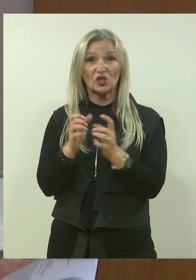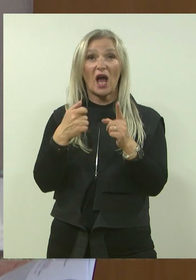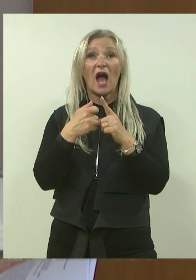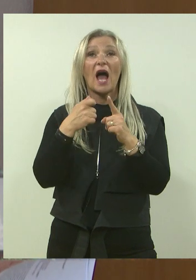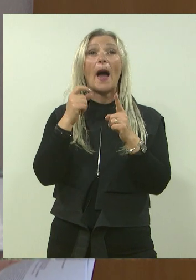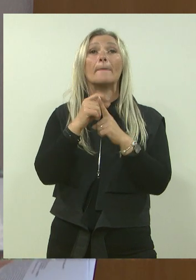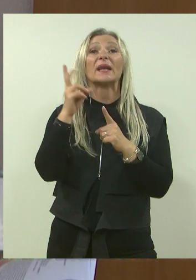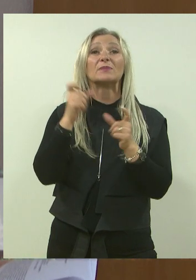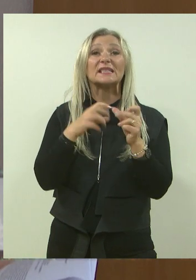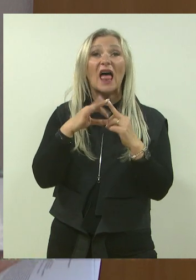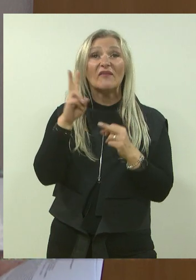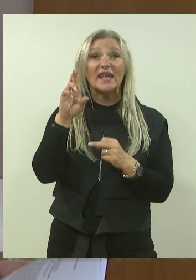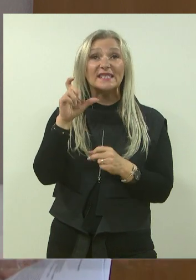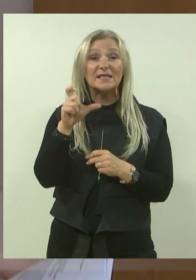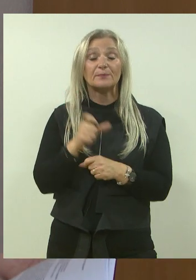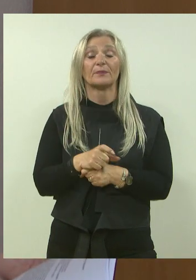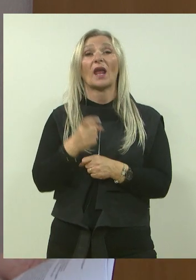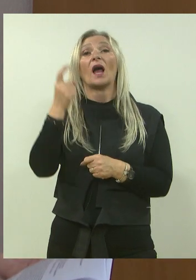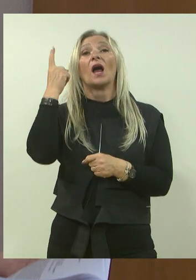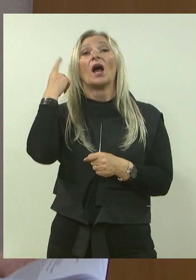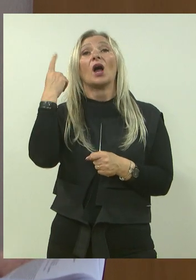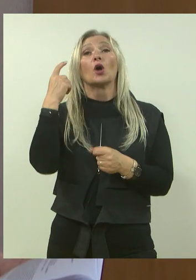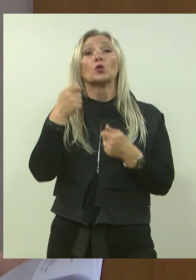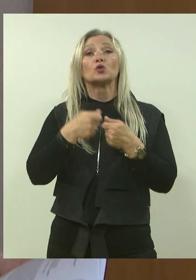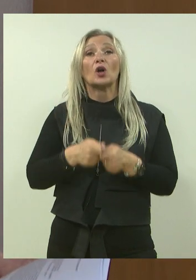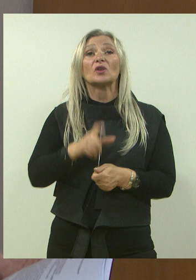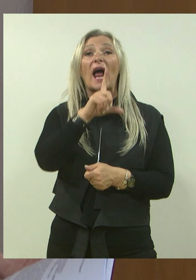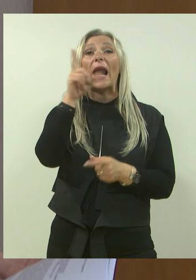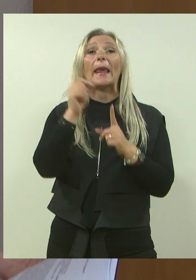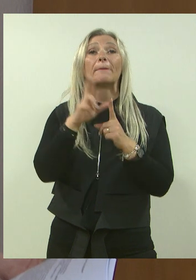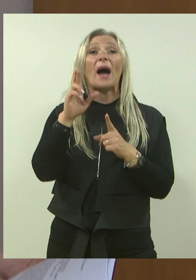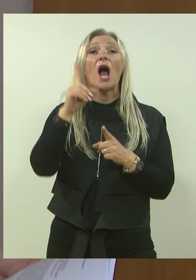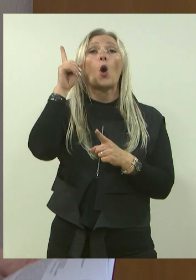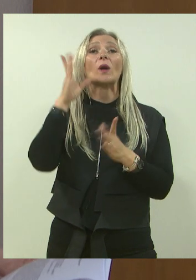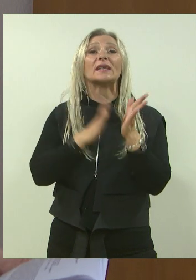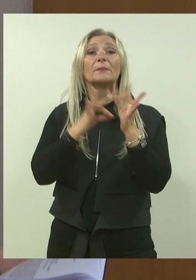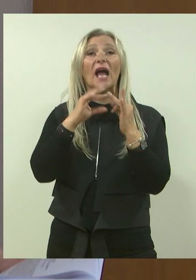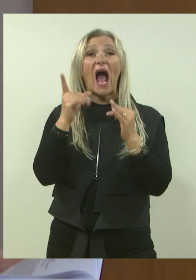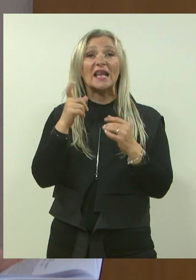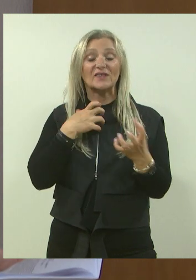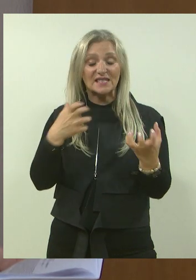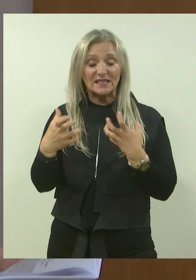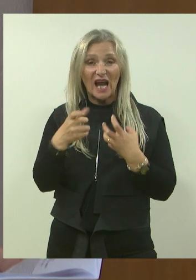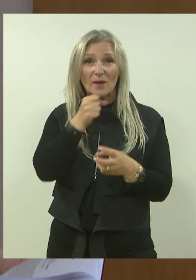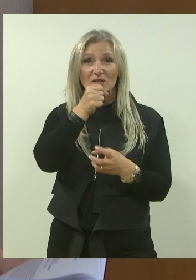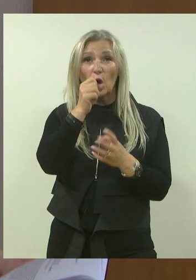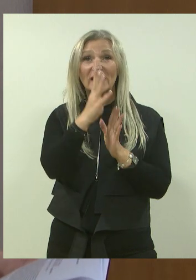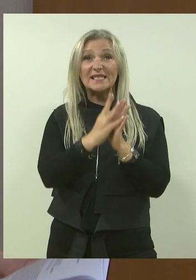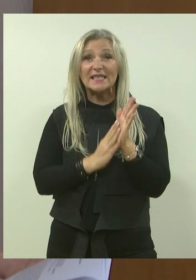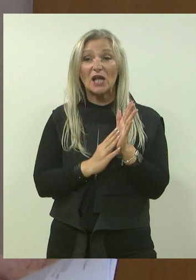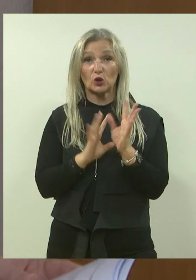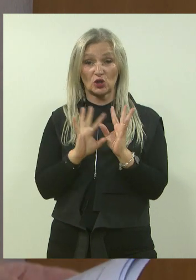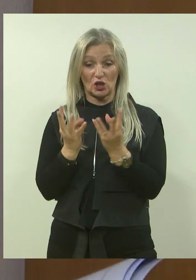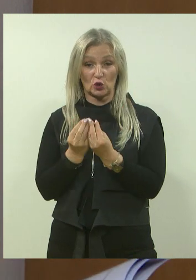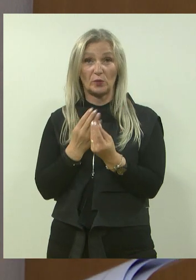Kaštel Pribislavec, kulturna udruga Lipa Gornjeg Mihaljevca, dramsko recitatorska skupina